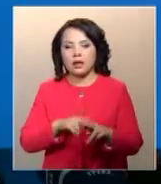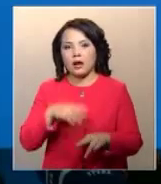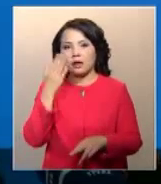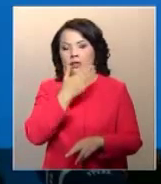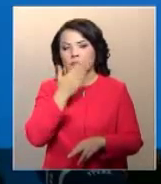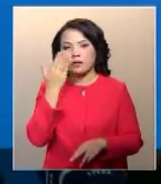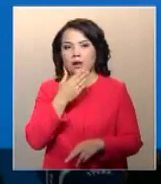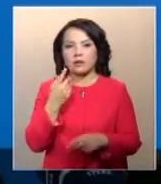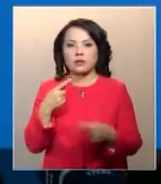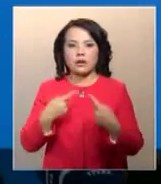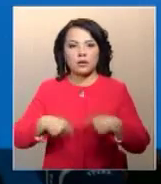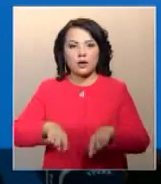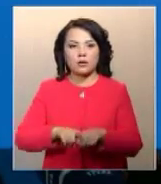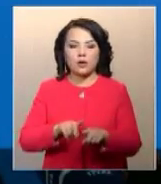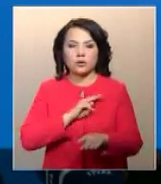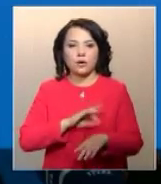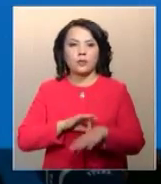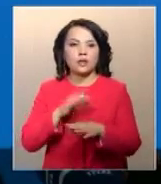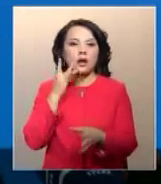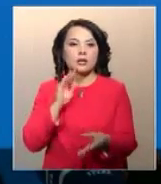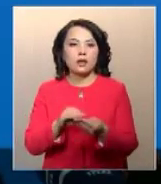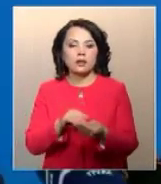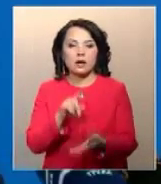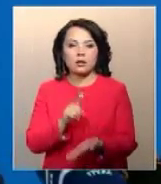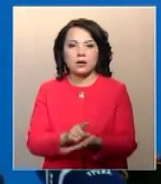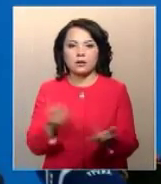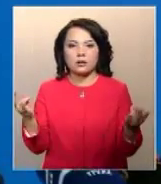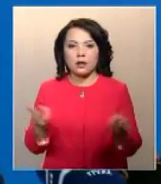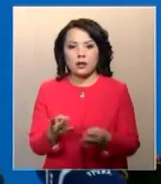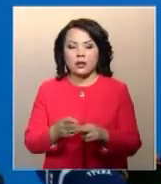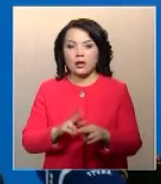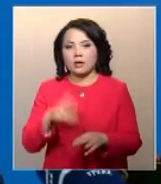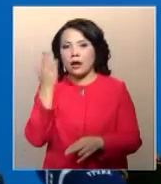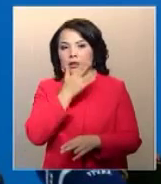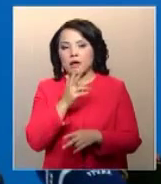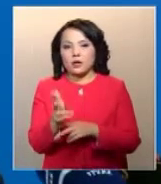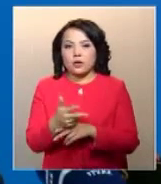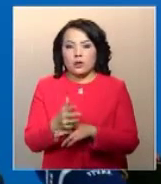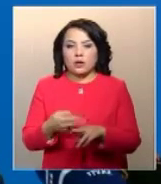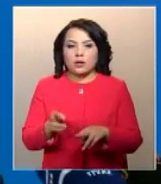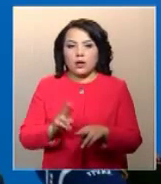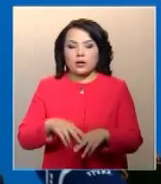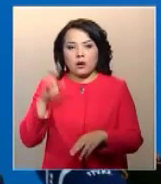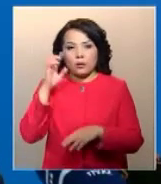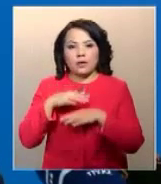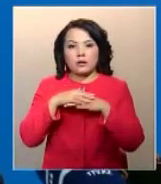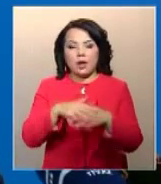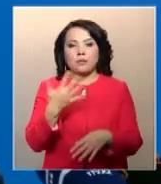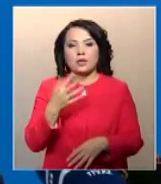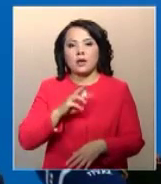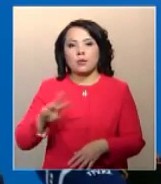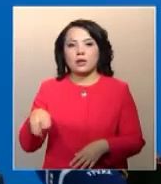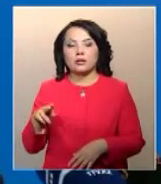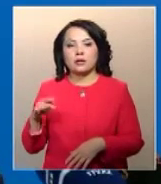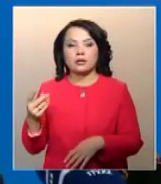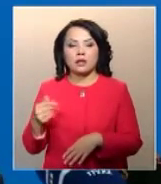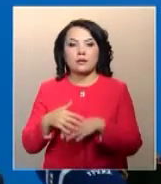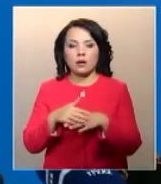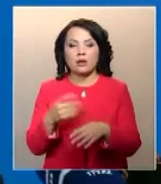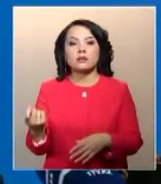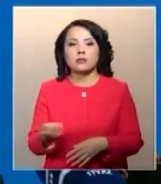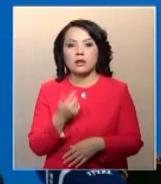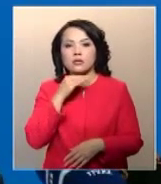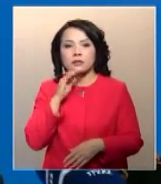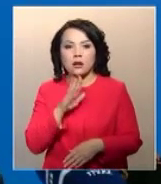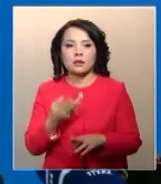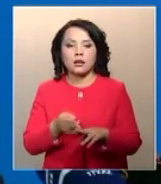киностудия бұрынғыдай қалыпта жұмыс істеу керек. Бүгінде оған фильм түсіру үшін үкіметтен жыл сайын 5 миллиард теңге бөлінеді. Бұл қаржы аз болуы да мүмкін.